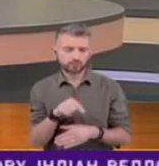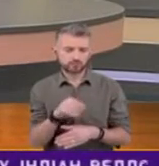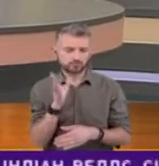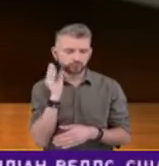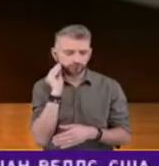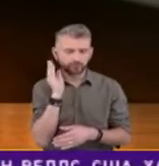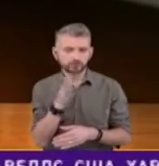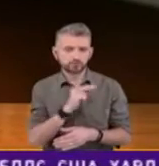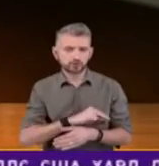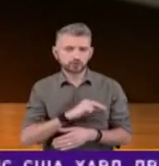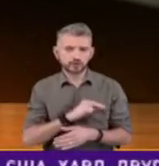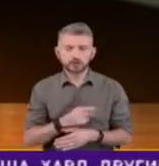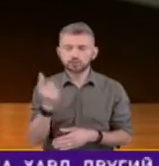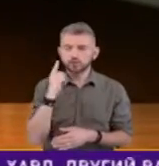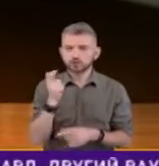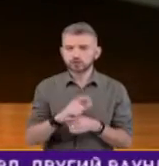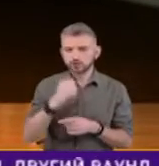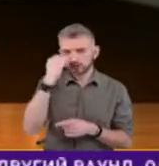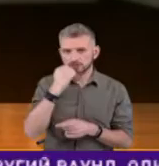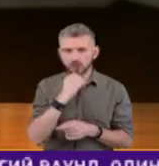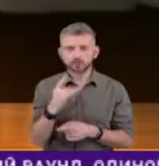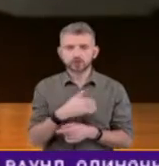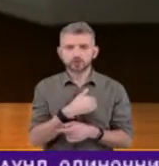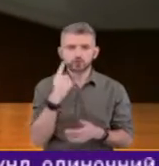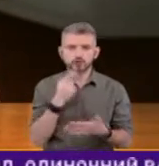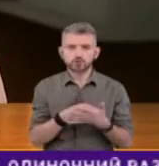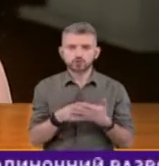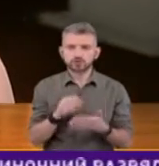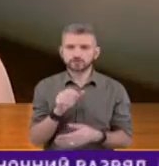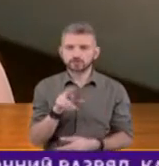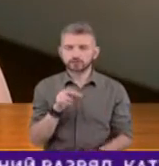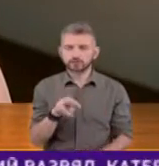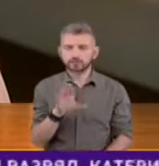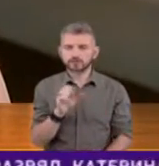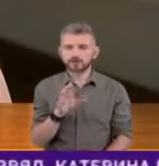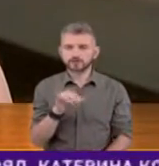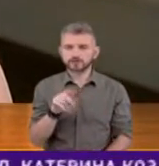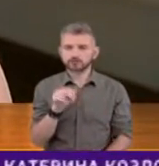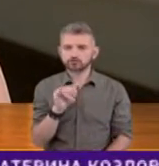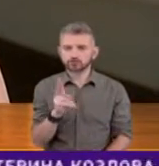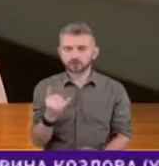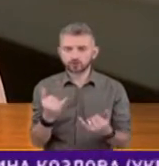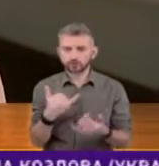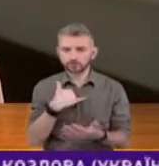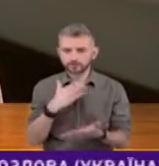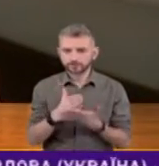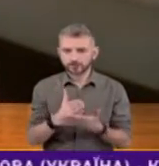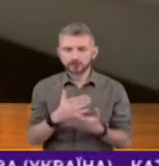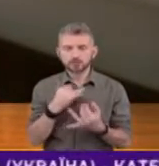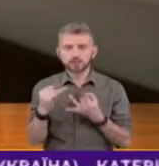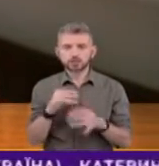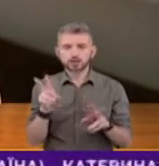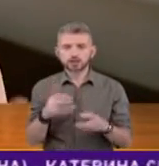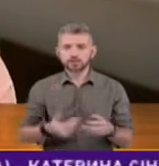Угу. Так, почули. Дуже дякую. Ще раз хочу наголосити, Вадим Васильчук сьогодні в нашій студії, і ми спілкуємося на тему життя в